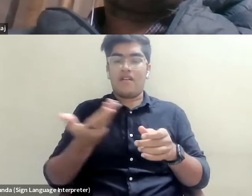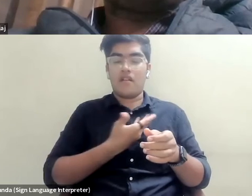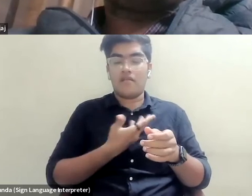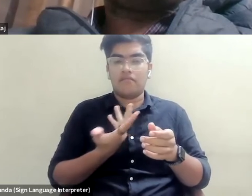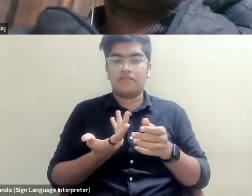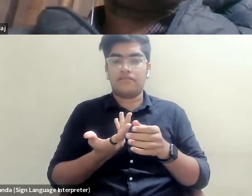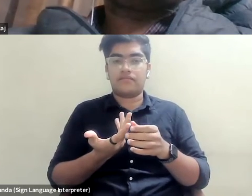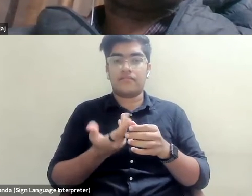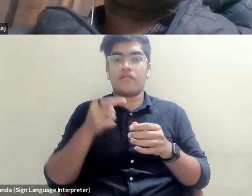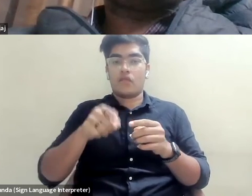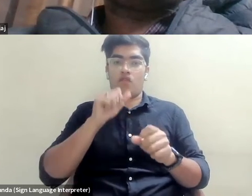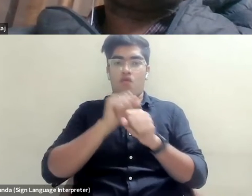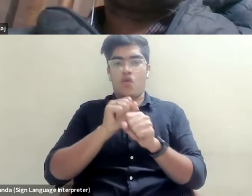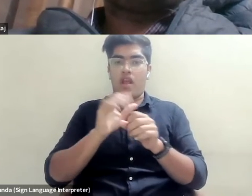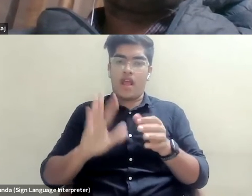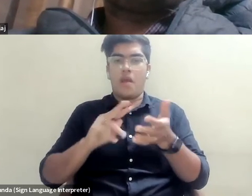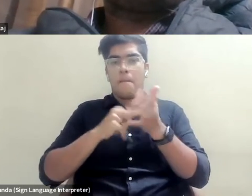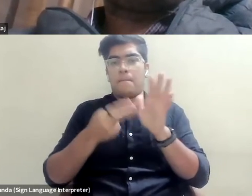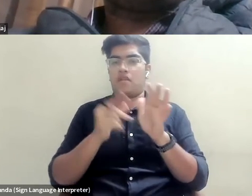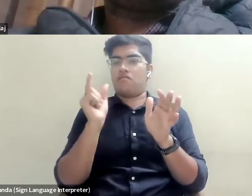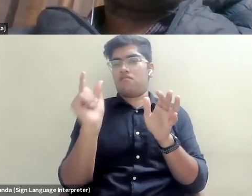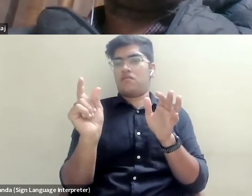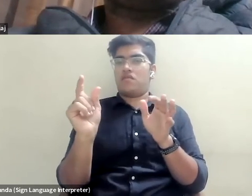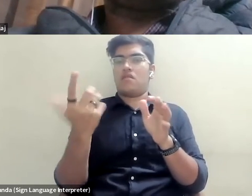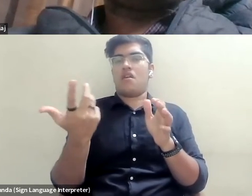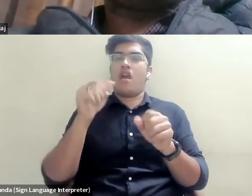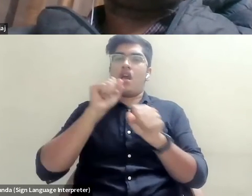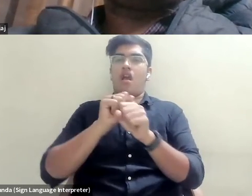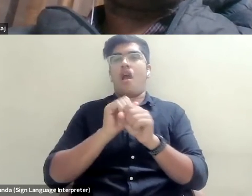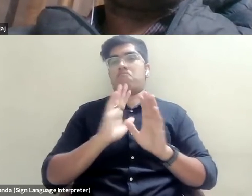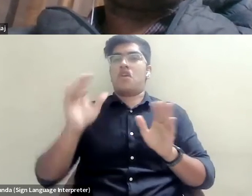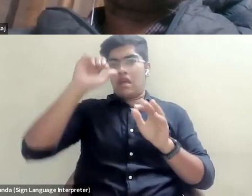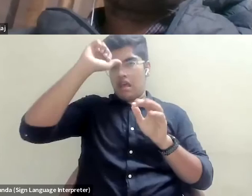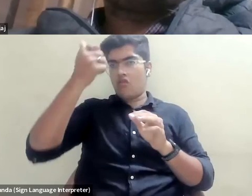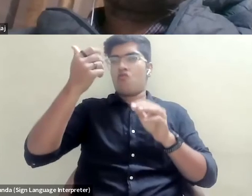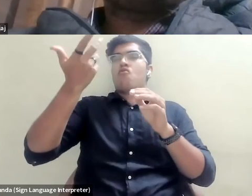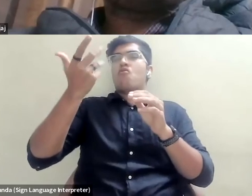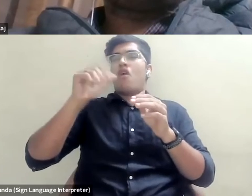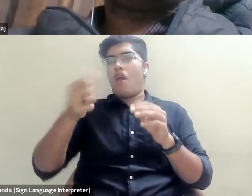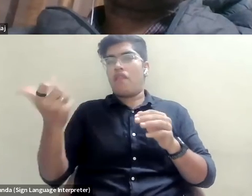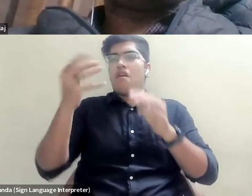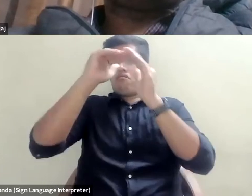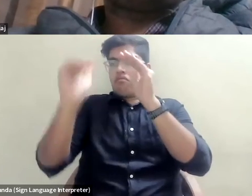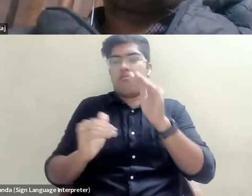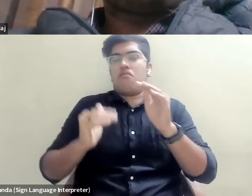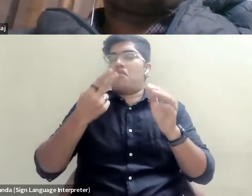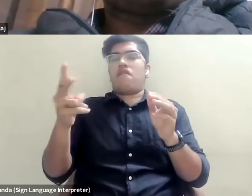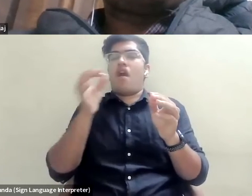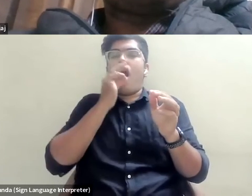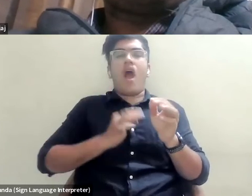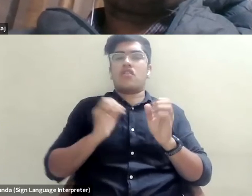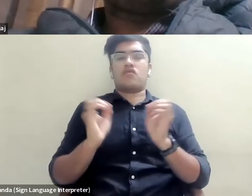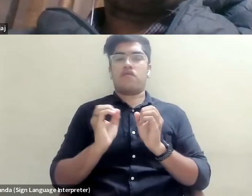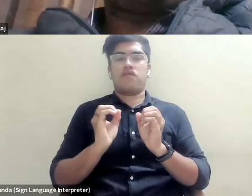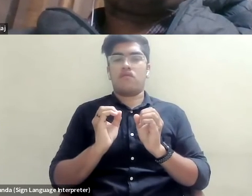जब काम करते हैं तो काम के टाइम में तो कास्ट नहीं पूछा जाता है। मैं हमारा एक गाना है कि